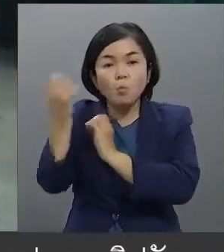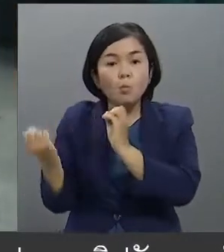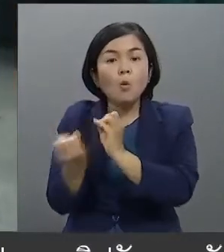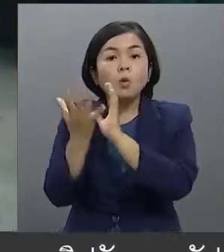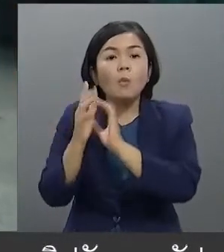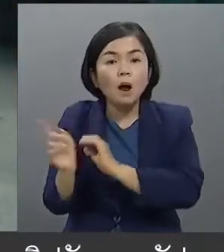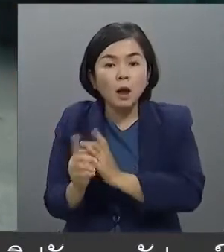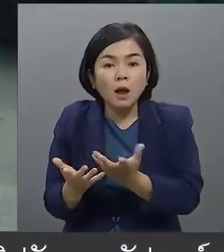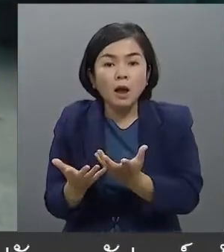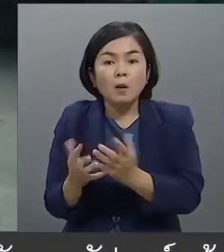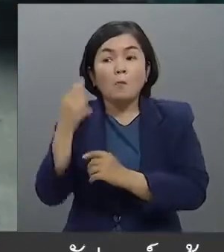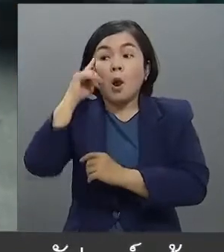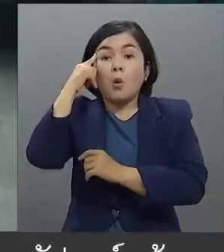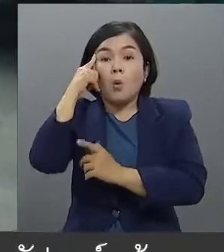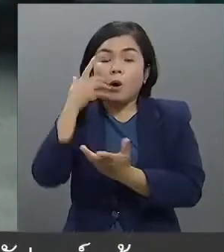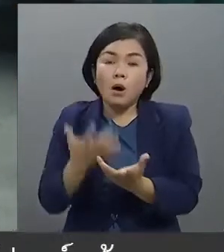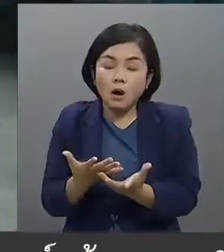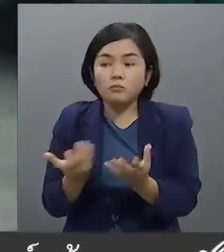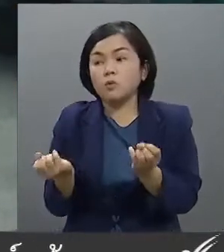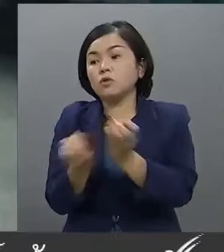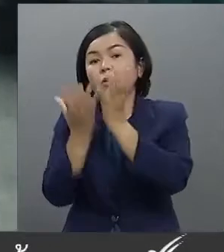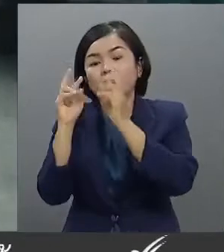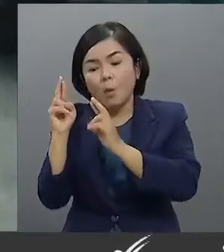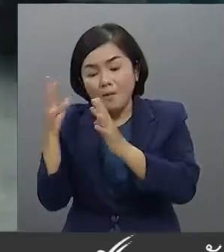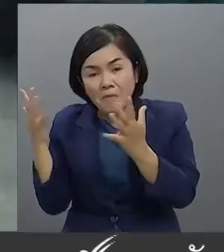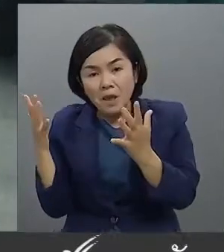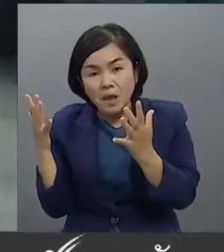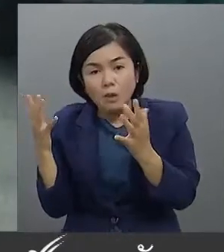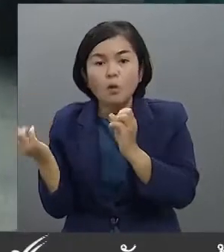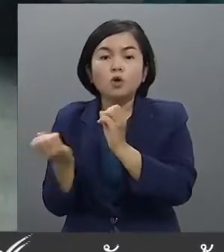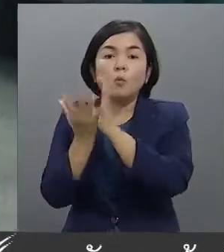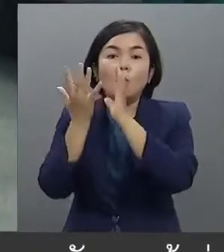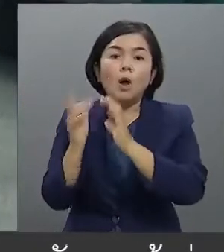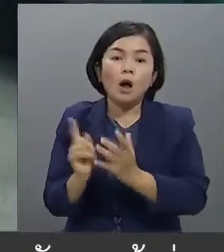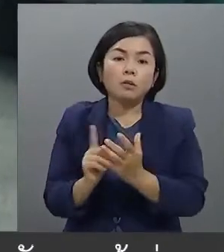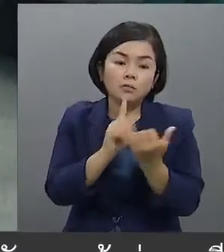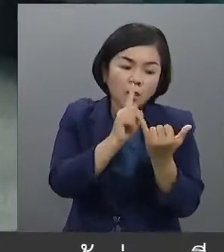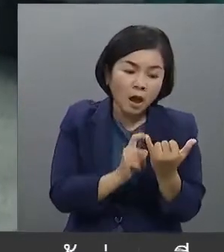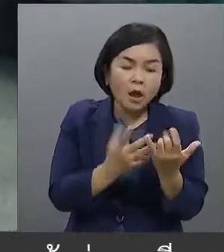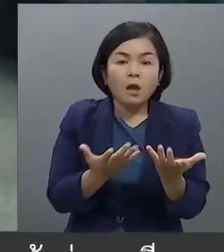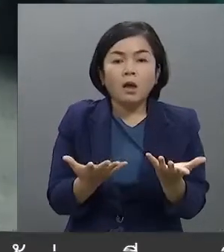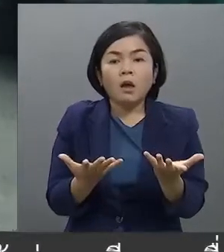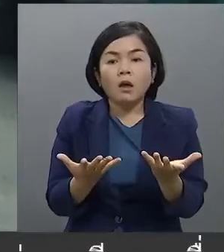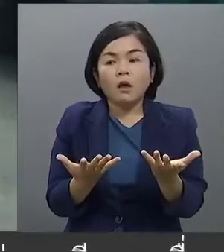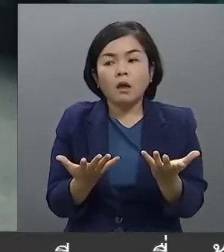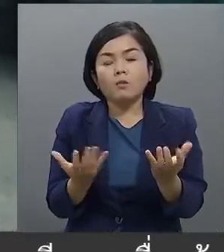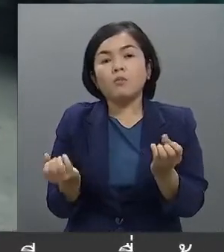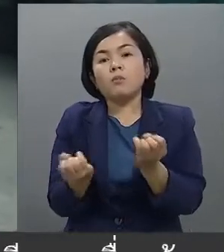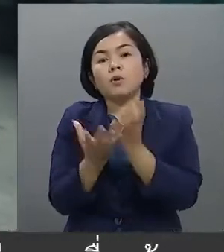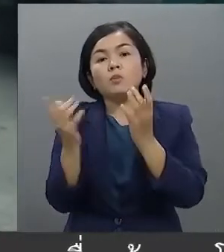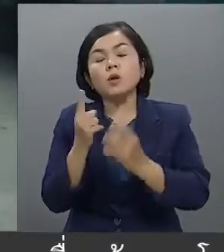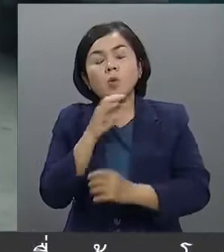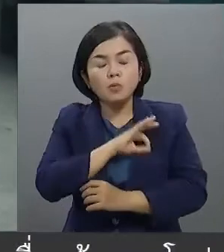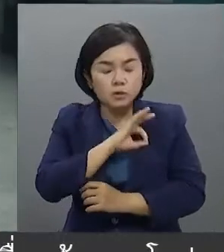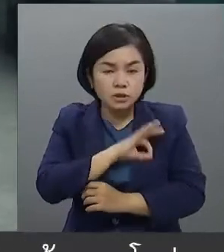การรู้เท่าไม่ถึงการหรืออาจจะเกิดความประมาทพลาดพลั้งไปเนี่ยแต่พอเกิดขึ้นมาแล้วความเสียหายมันเยอะโดยเฉพาะความเสียหายทางด้านจิตใจสำหรับ